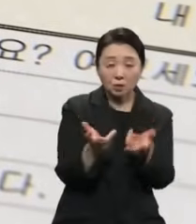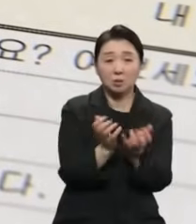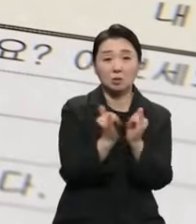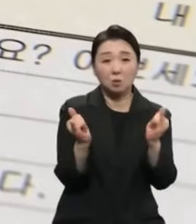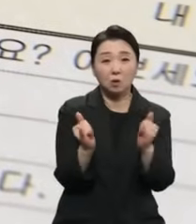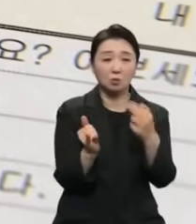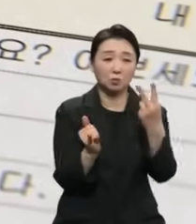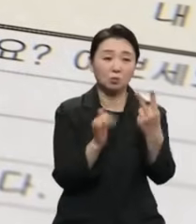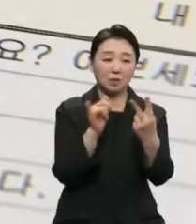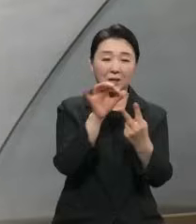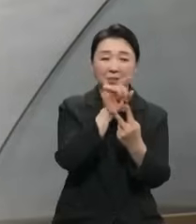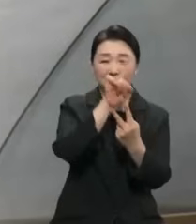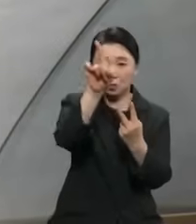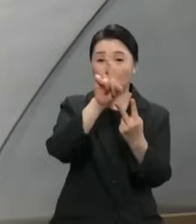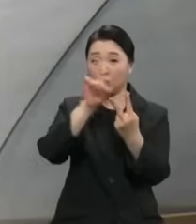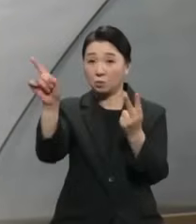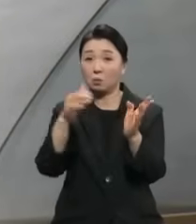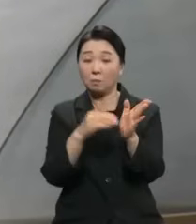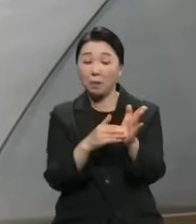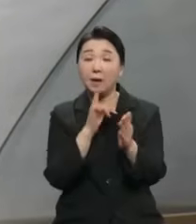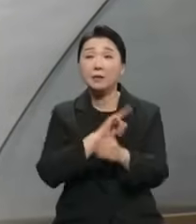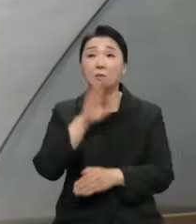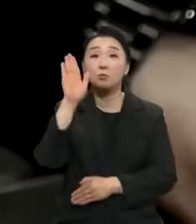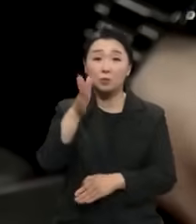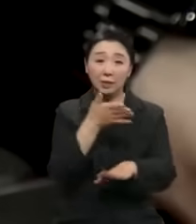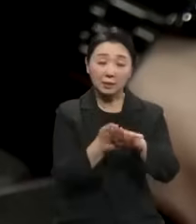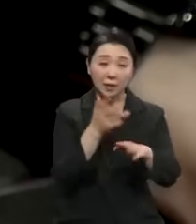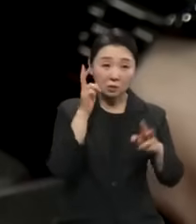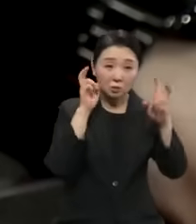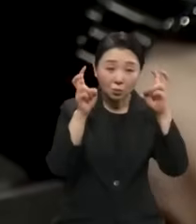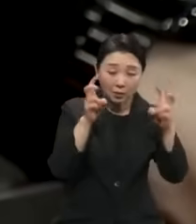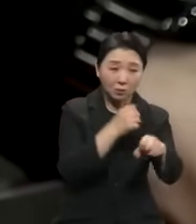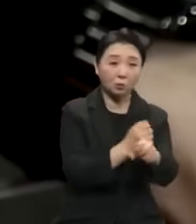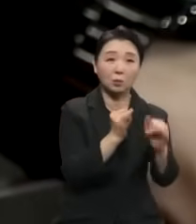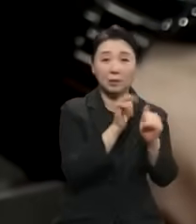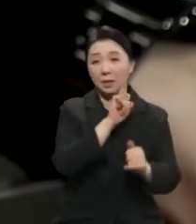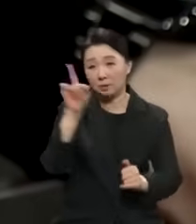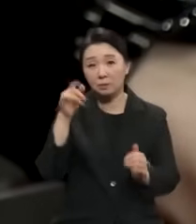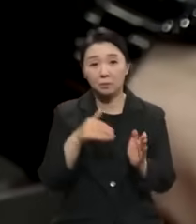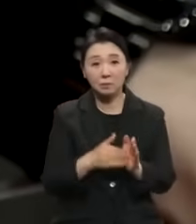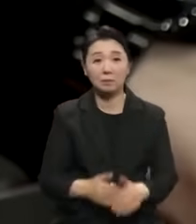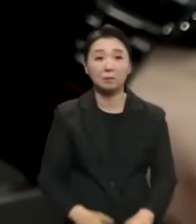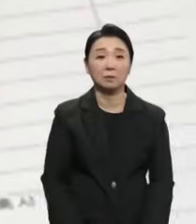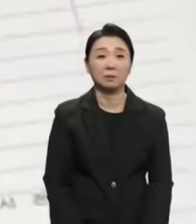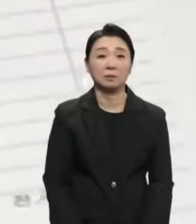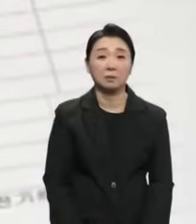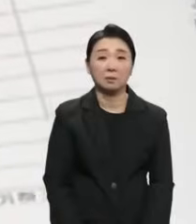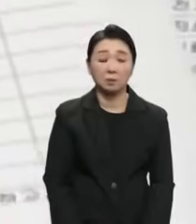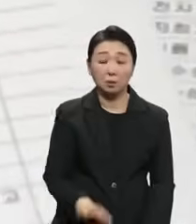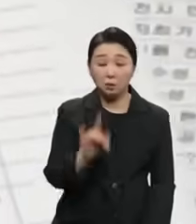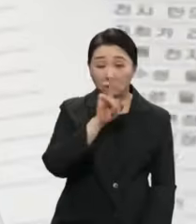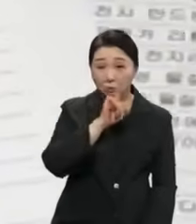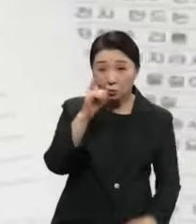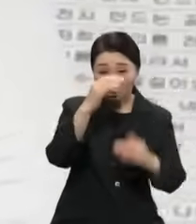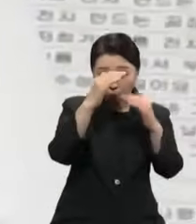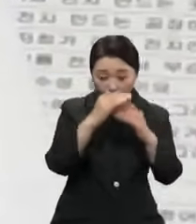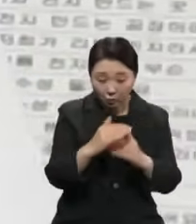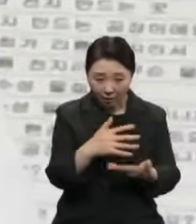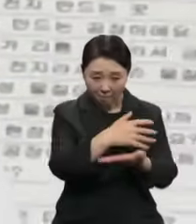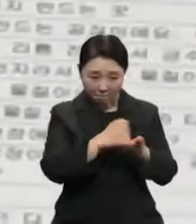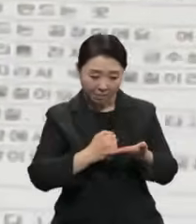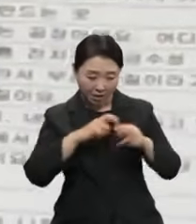2명이 각각 신고했고 1분 뒤 근처 다른 업체 노동자가 신고했습니다. 이 최초 신고 내용을